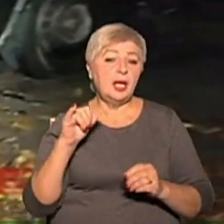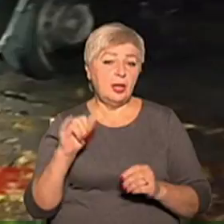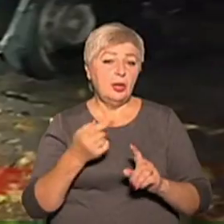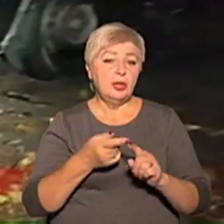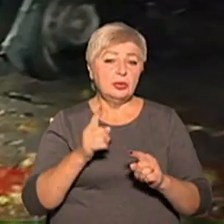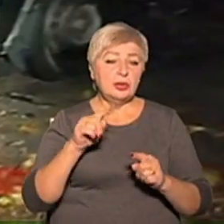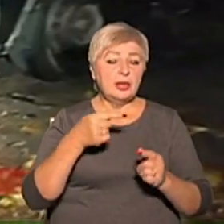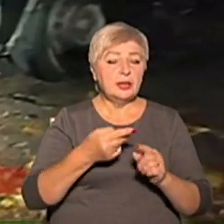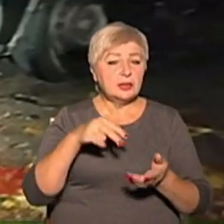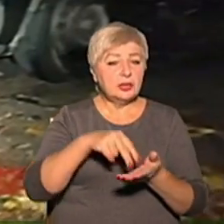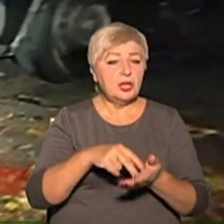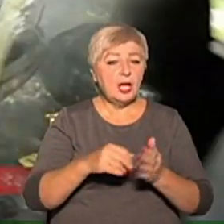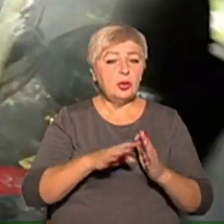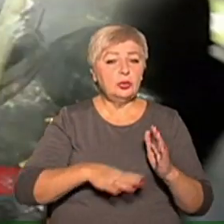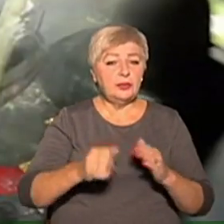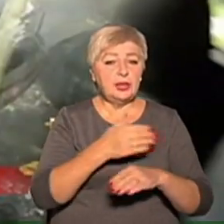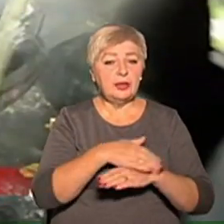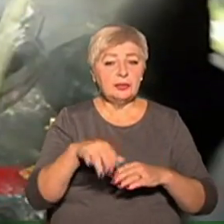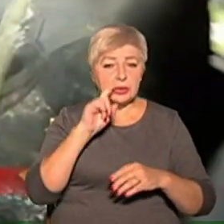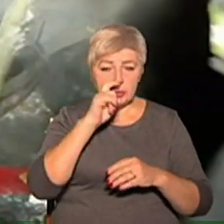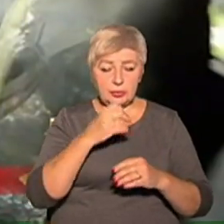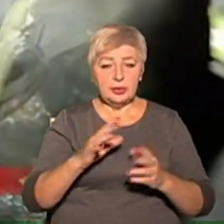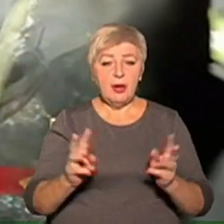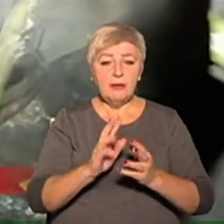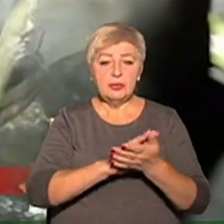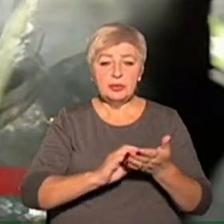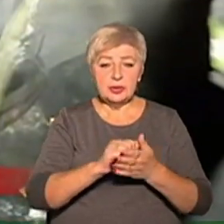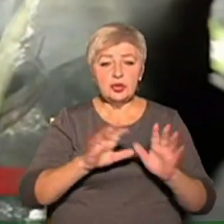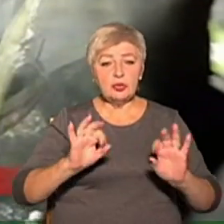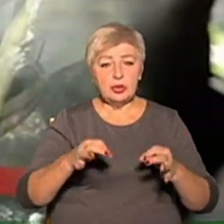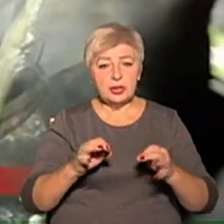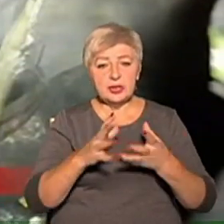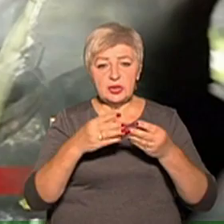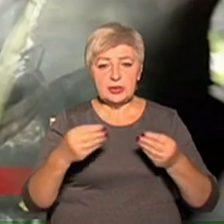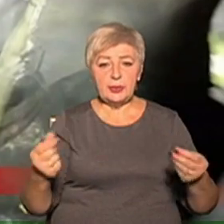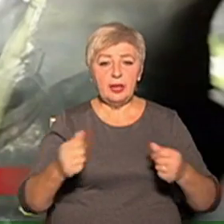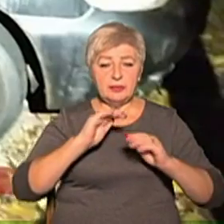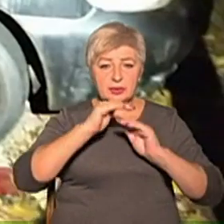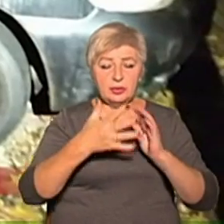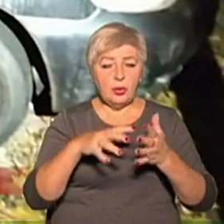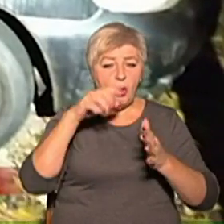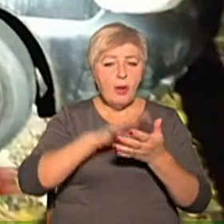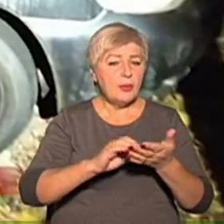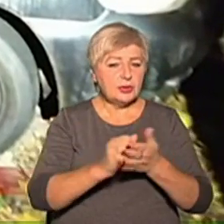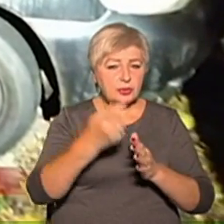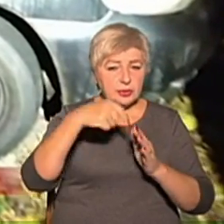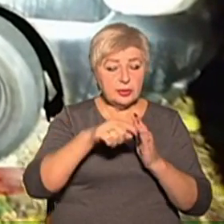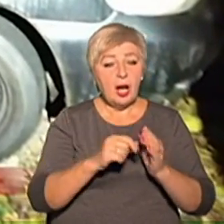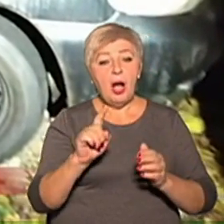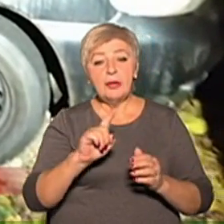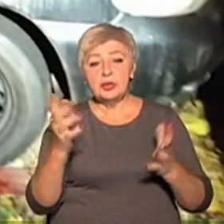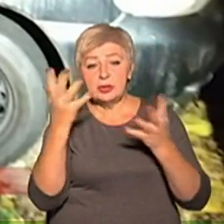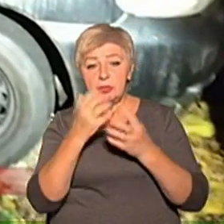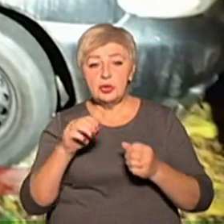на вулиці Горького. Вогонь знищив колеса, розплавив скло та пошкодив салон. А у першій ночі у Тернівці загоріла